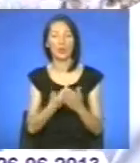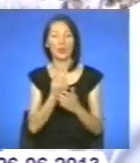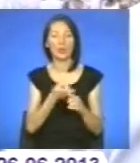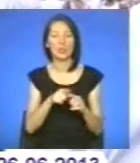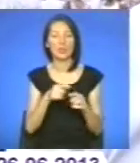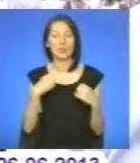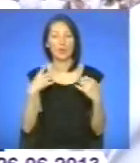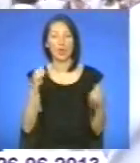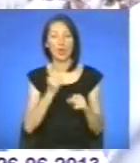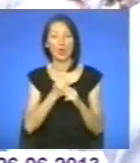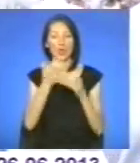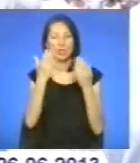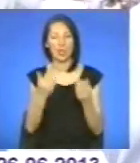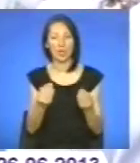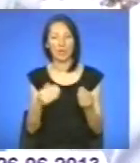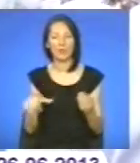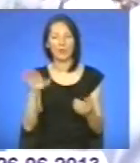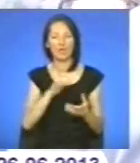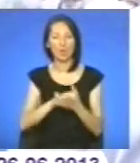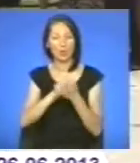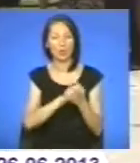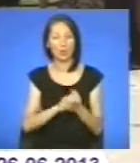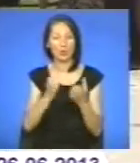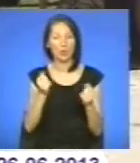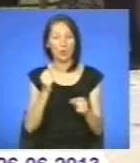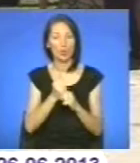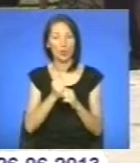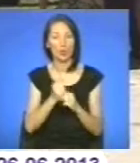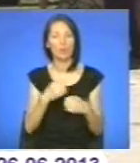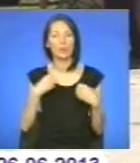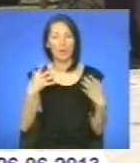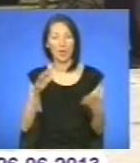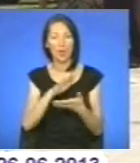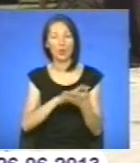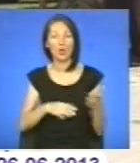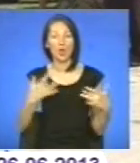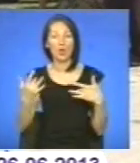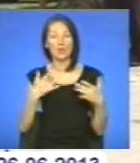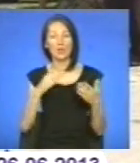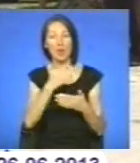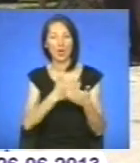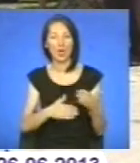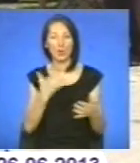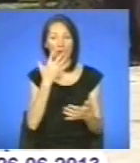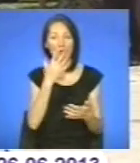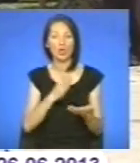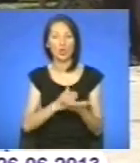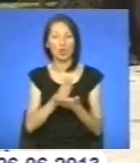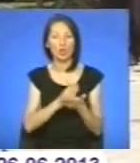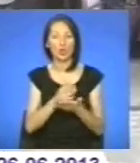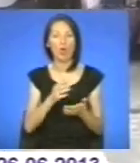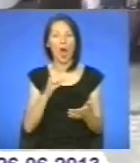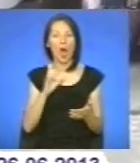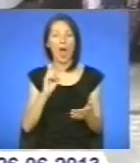свята робочі дні і також всі дружно візьмуться до роботи. Урочистості продовжили концертна програма національного заслуженого